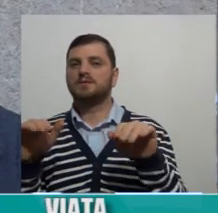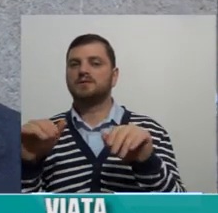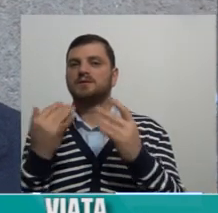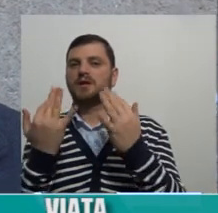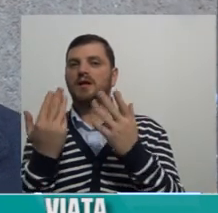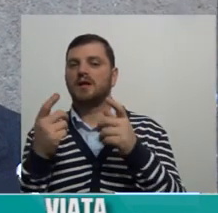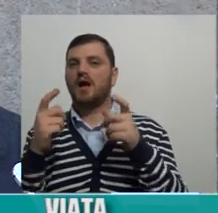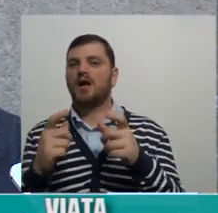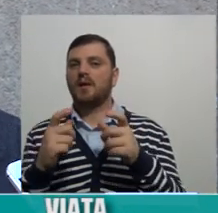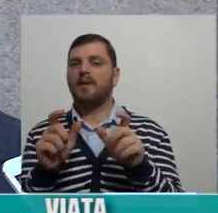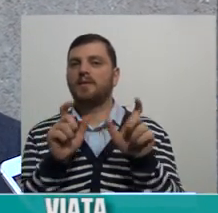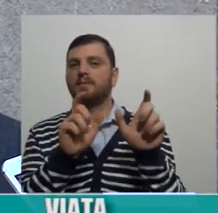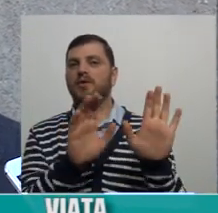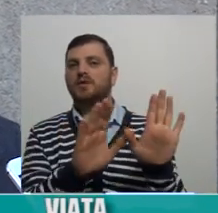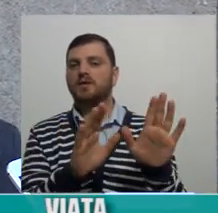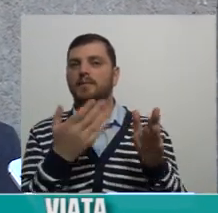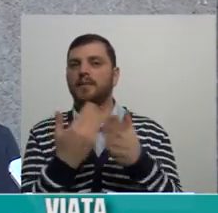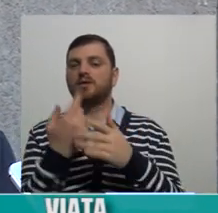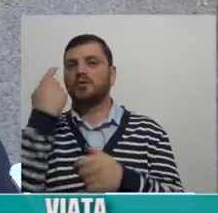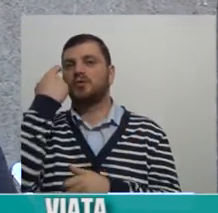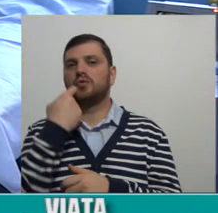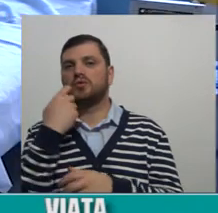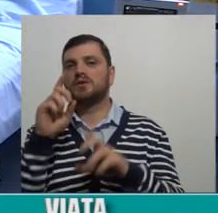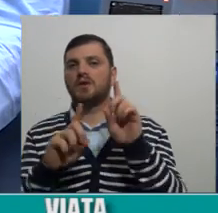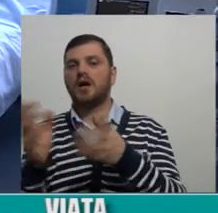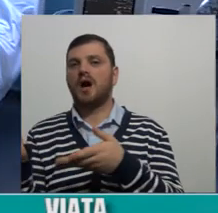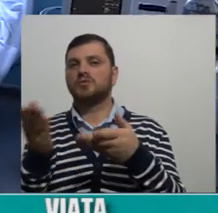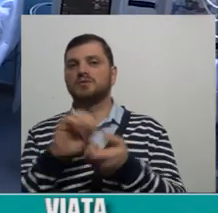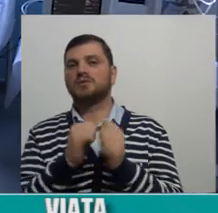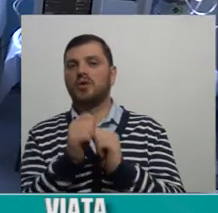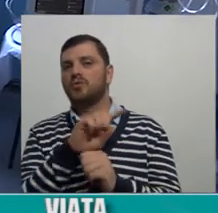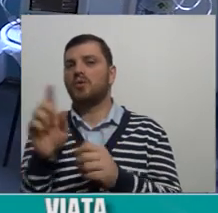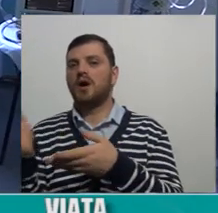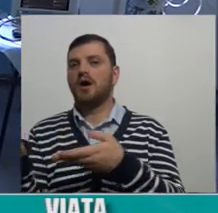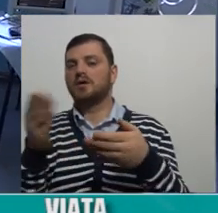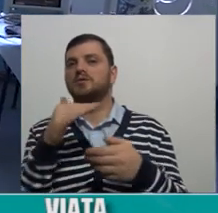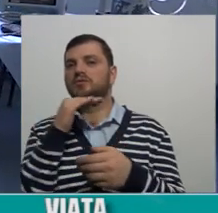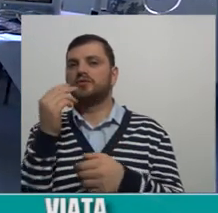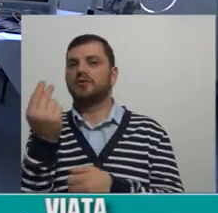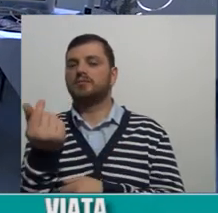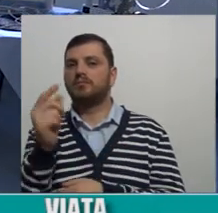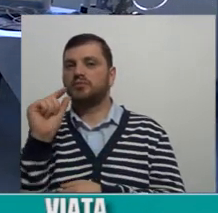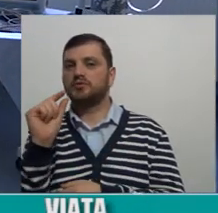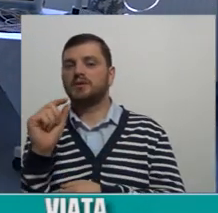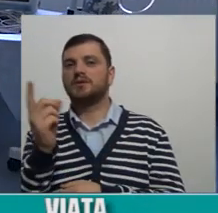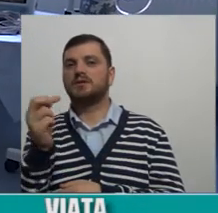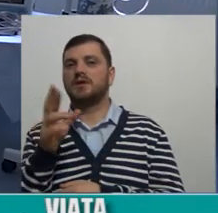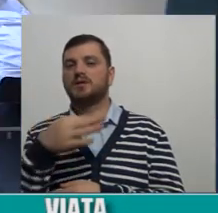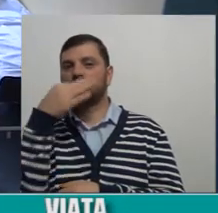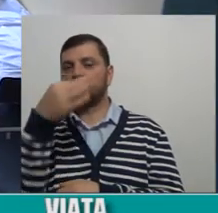mese, câteva echipamente de protecție, pentru că nu știam dacă ne aduc sau nu ne aduc. Ne-au adus destul de